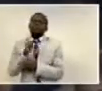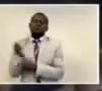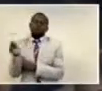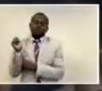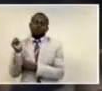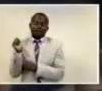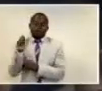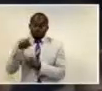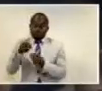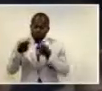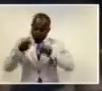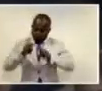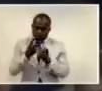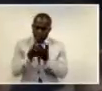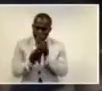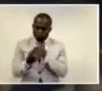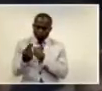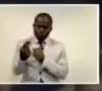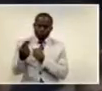Bibaho byombi.